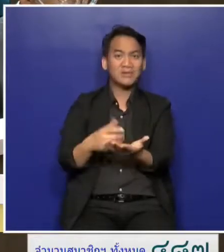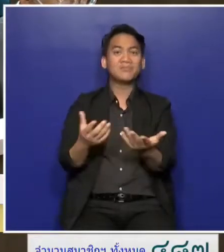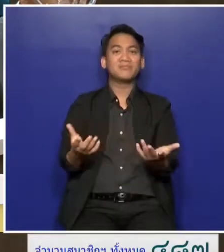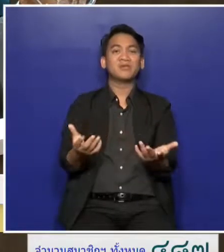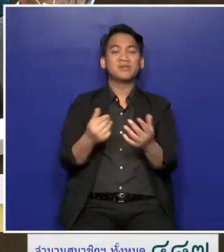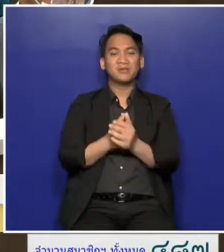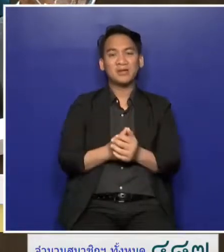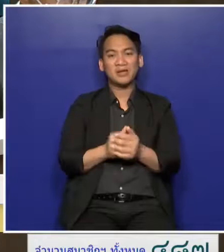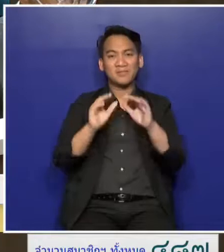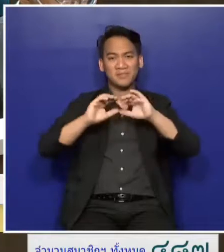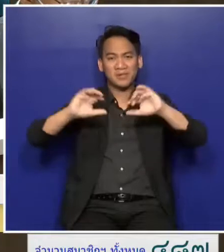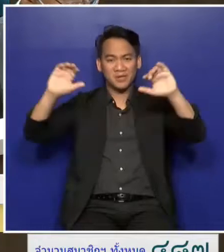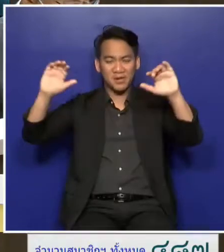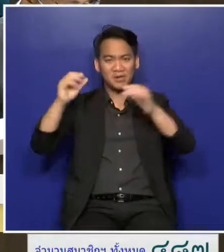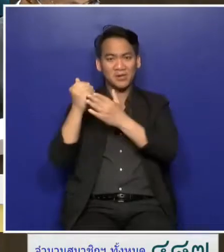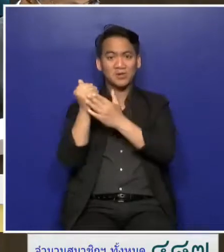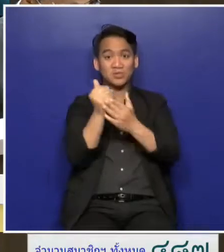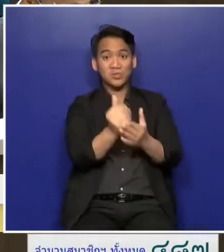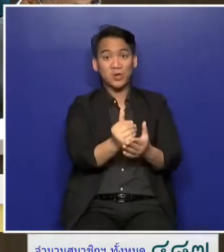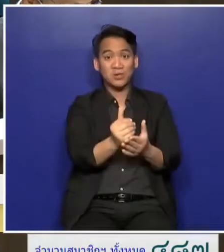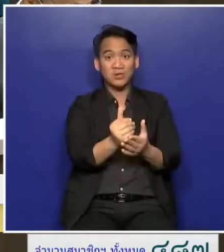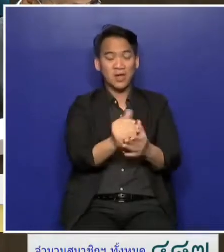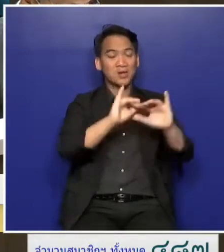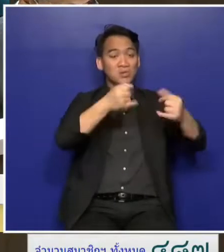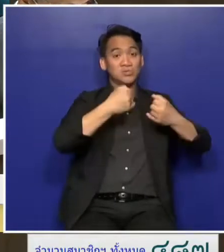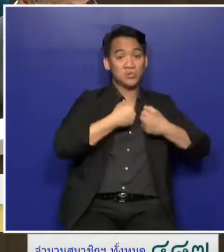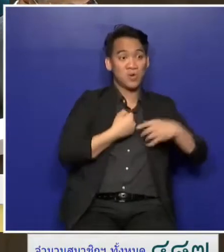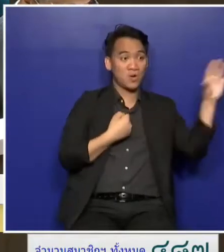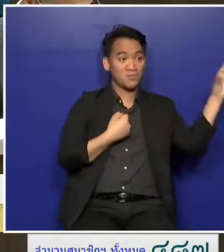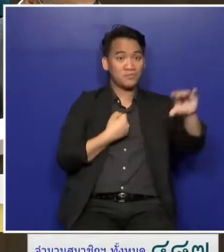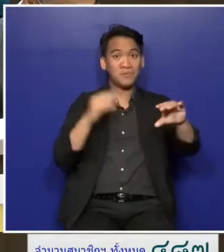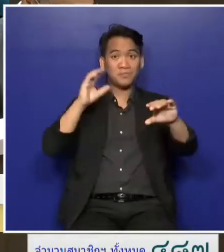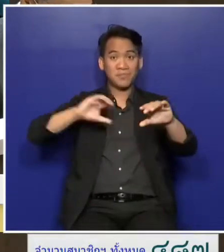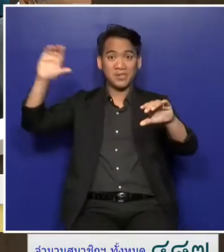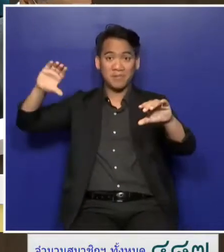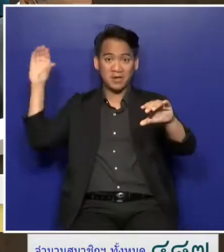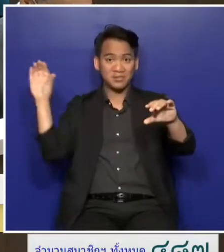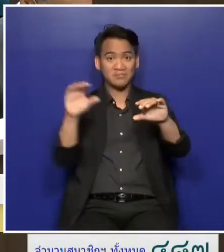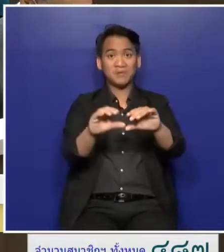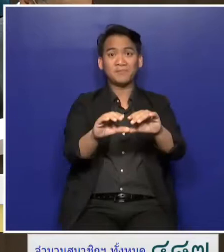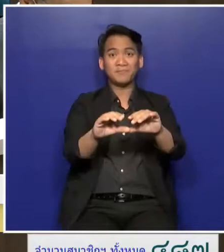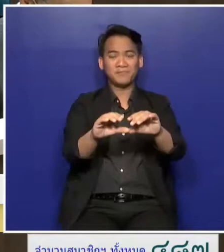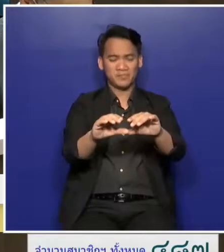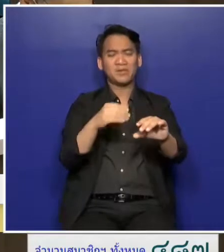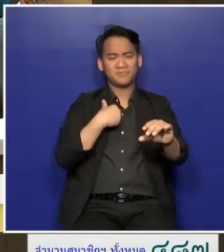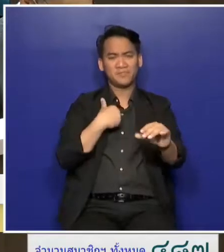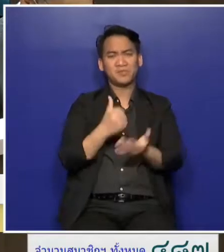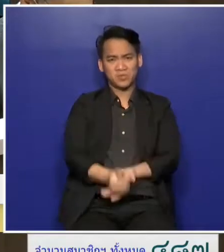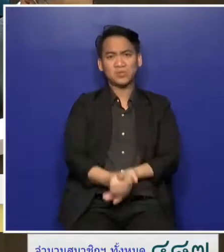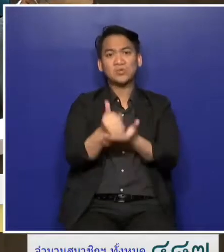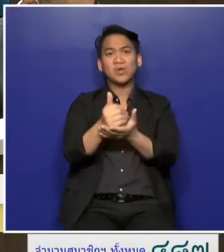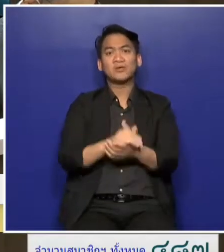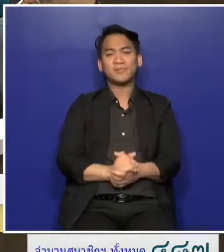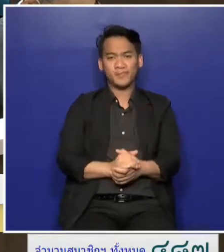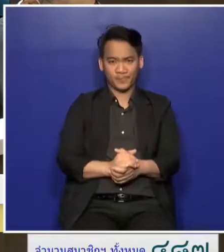ัตัวนั้นเป็ข้าแรงสัคร่งหนึ่งนายจ้างสัคร่งหนึเพื่อจุงใจให้เขาไปกบกนตัวไม่ฉะนั้นกบกนตัวฟีๆเขาก็ไม่อยาก